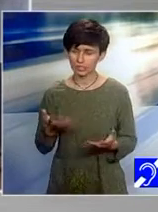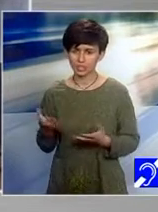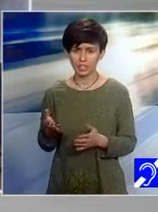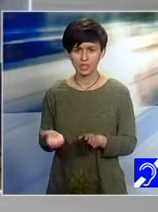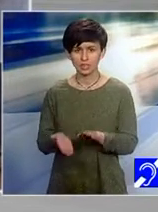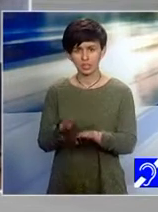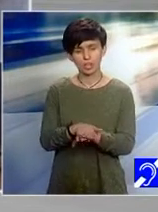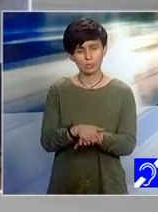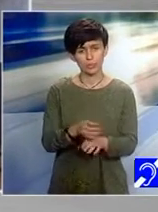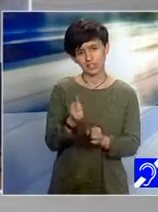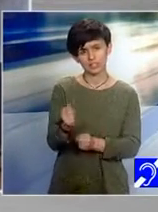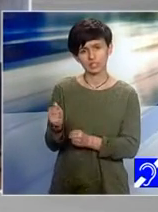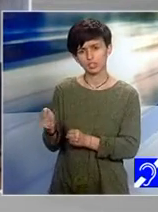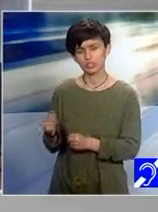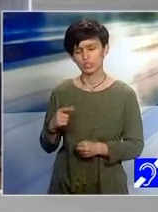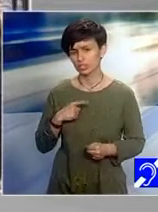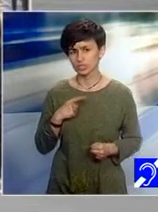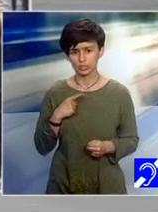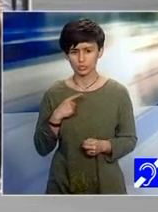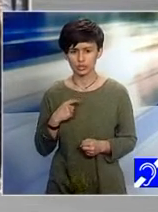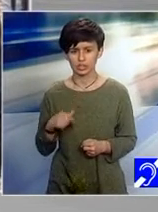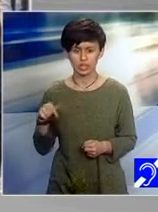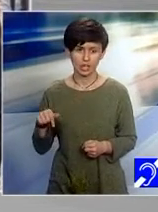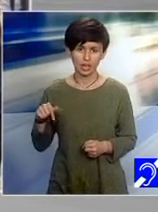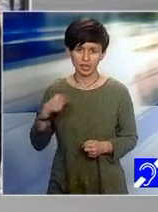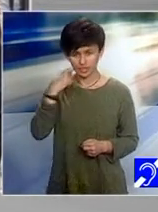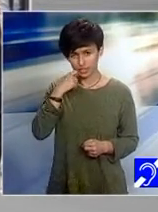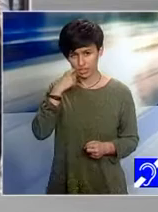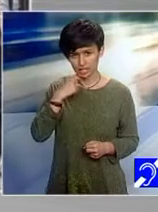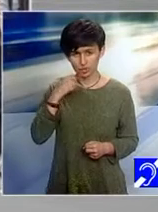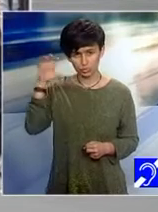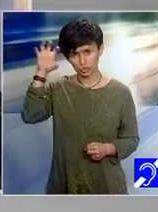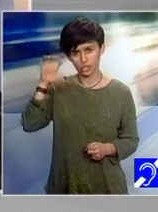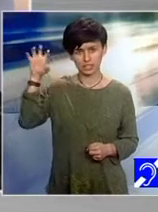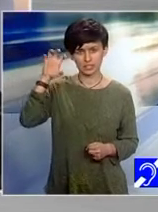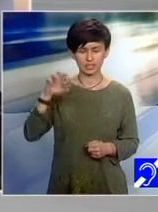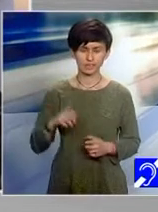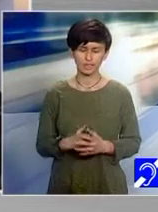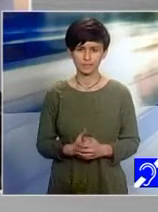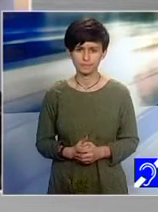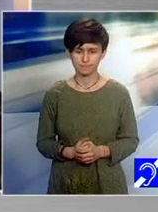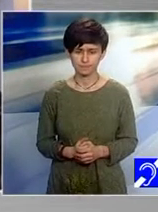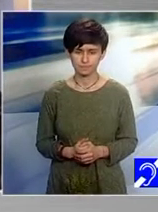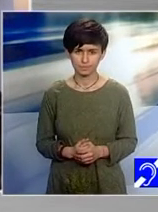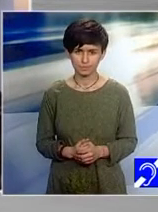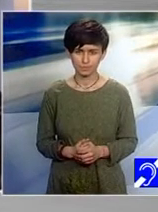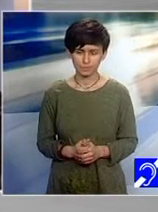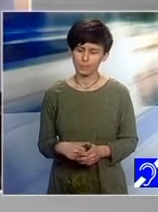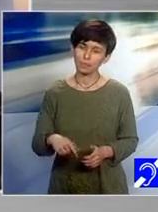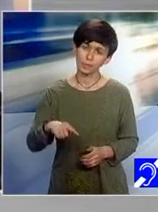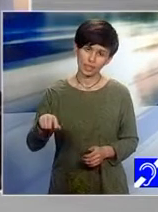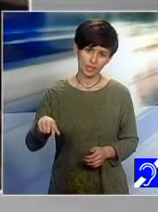ale acestui genocid se află printre noi aici la Cluj, aici în Transilvania, ne determină să